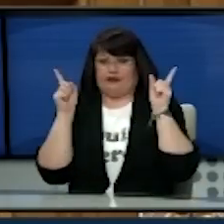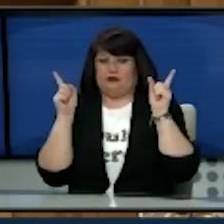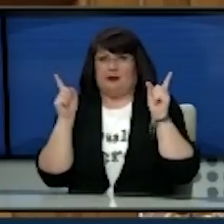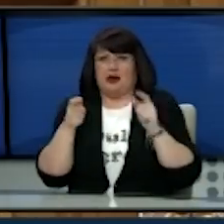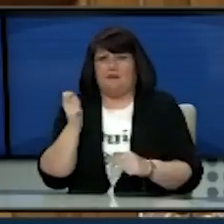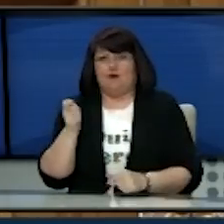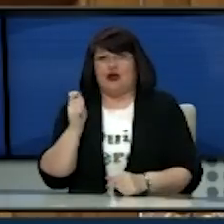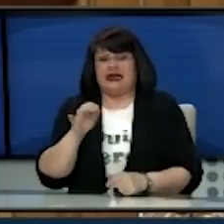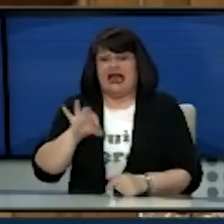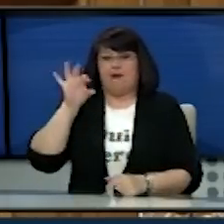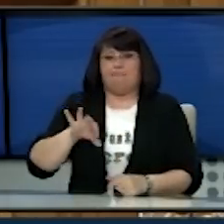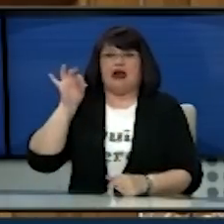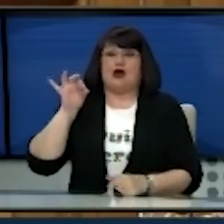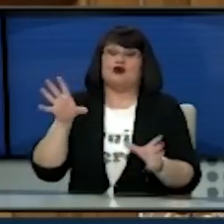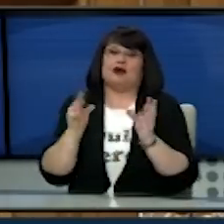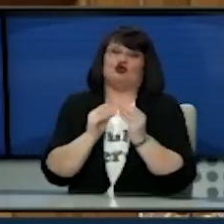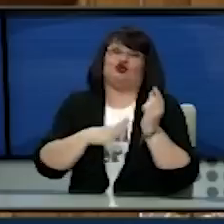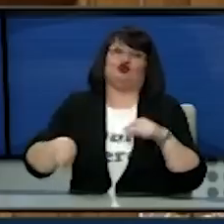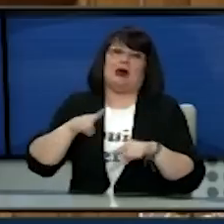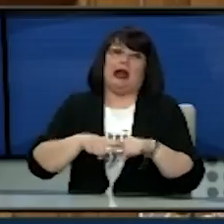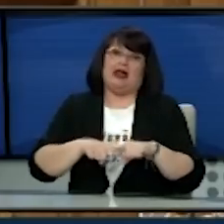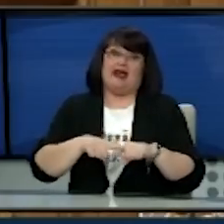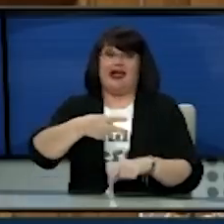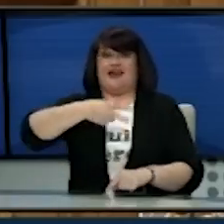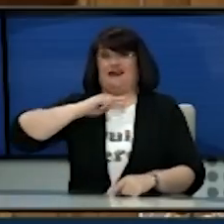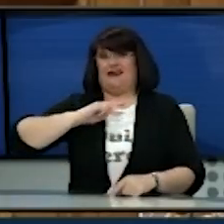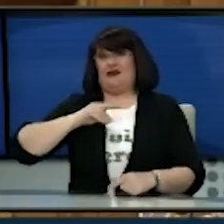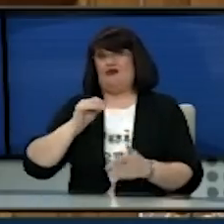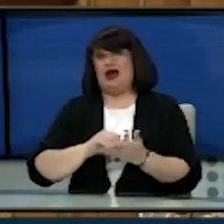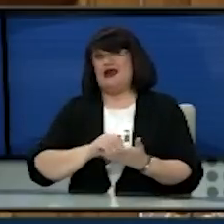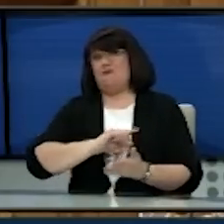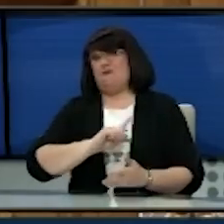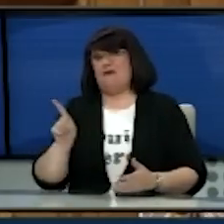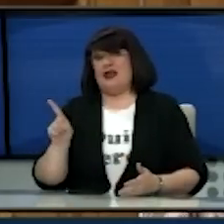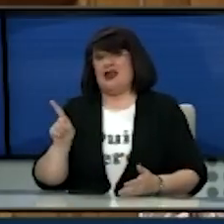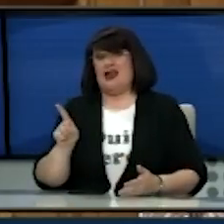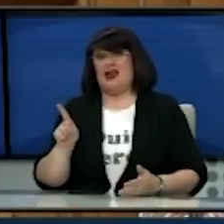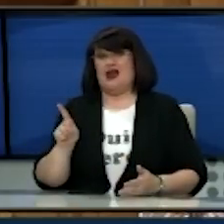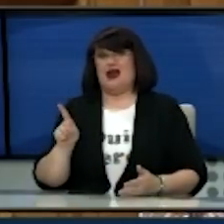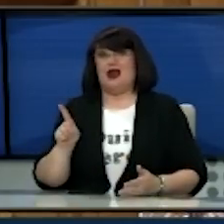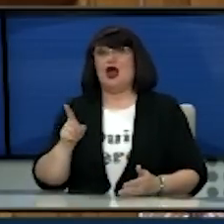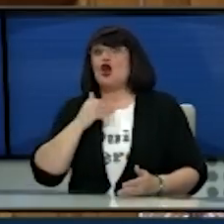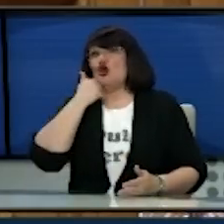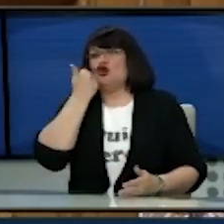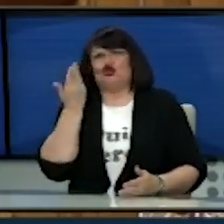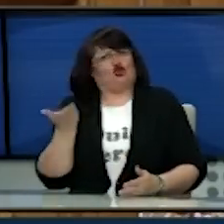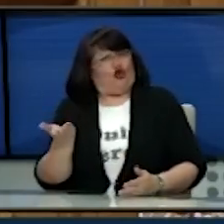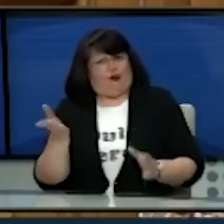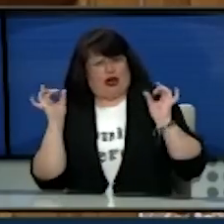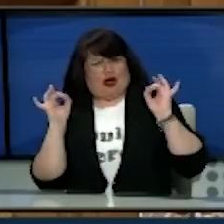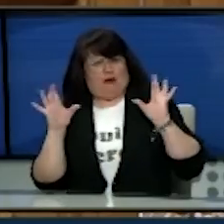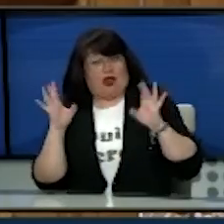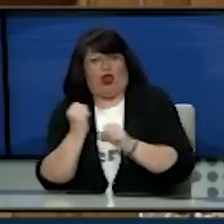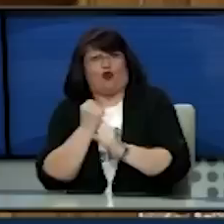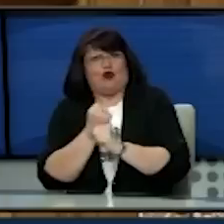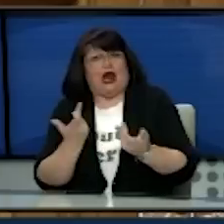πολιτικών επιλογών σας και για την Ελλάδα. Και μη μας απαντήσετε πάλι ότι όποια δουλειά δεν είναι ντροπή. Και